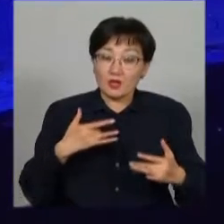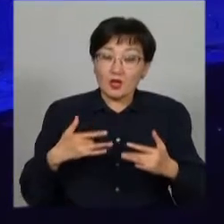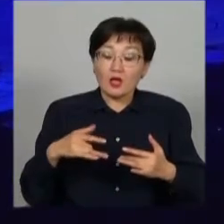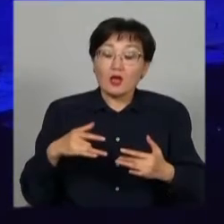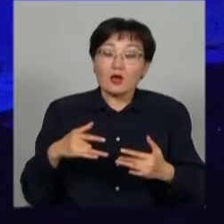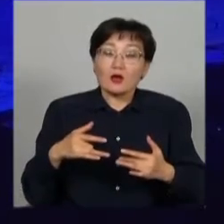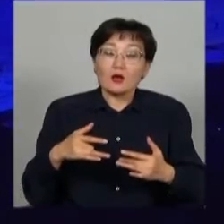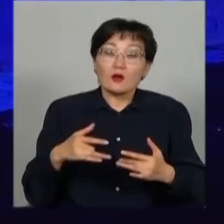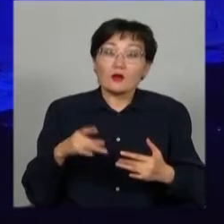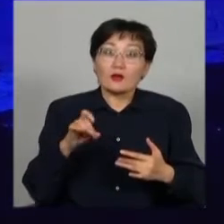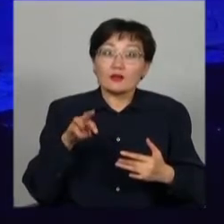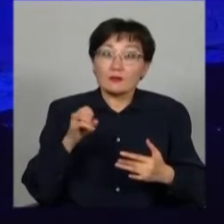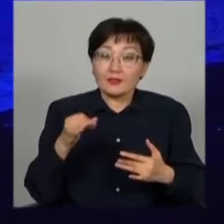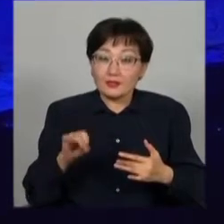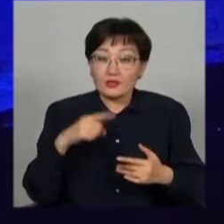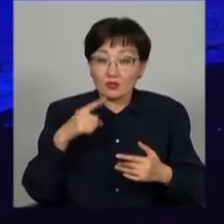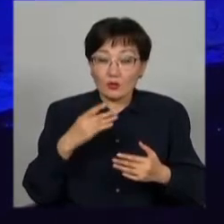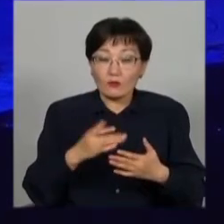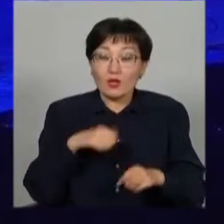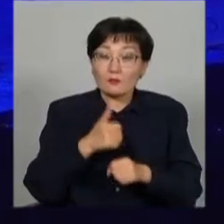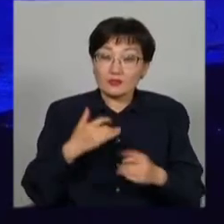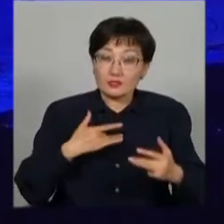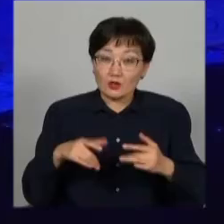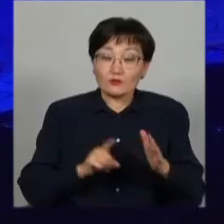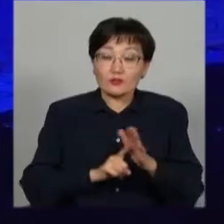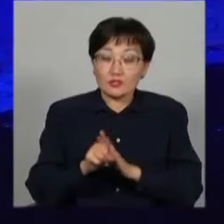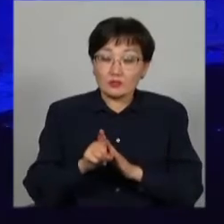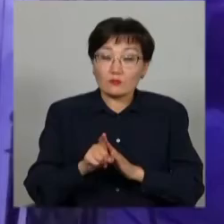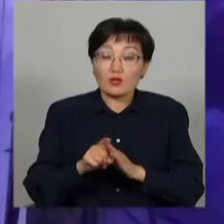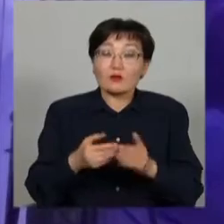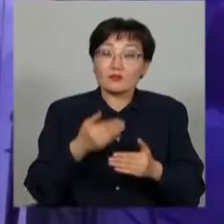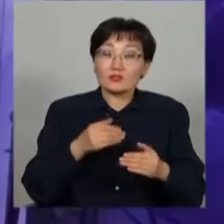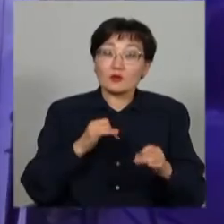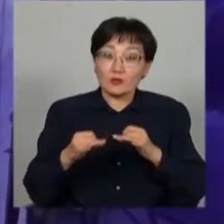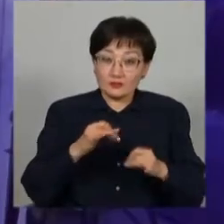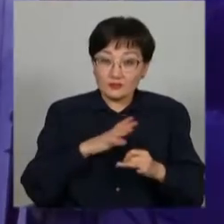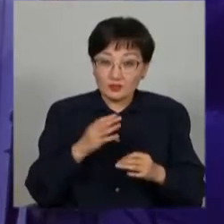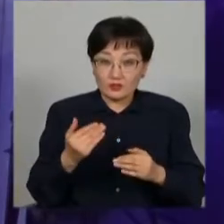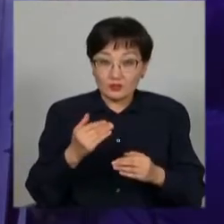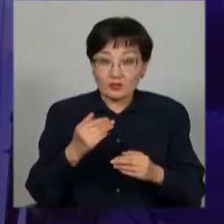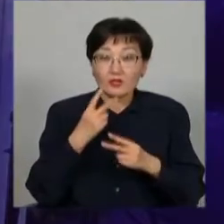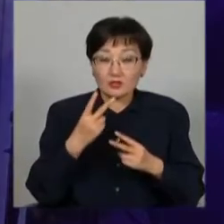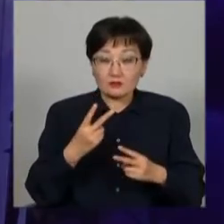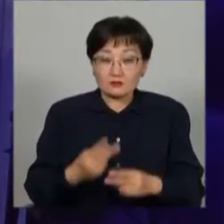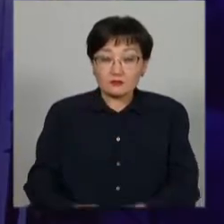де айта кету керек. Біз бағана басты рөлдегі әртістерден алдын ала сұхбат жазып алған едік, соған құлақ